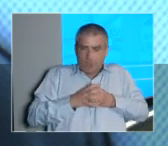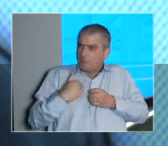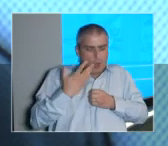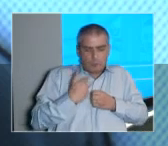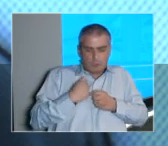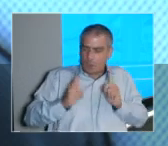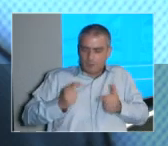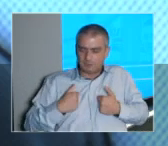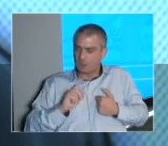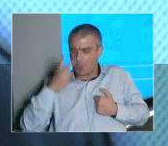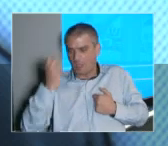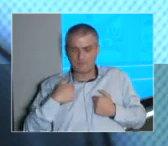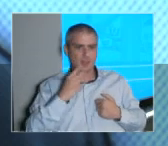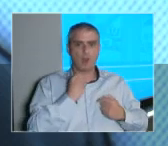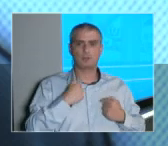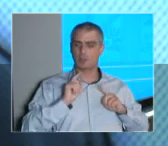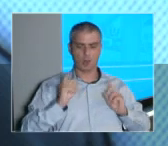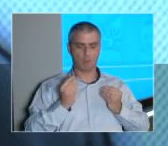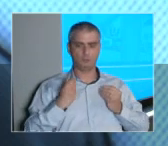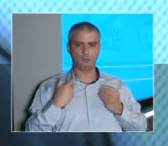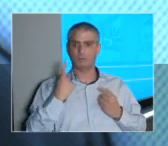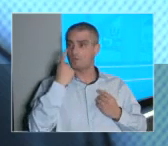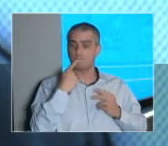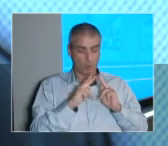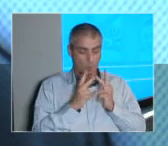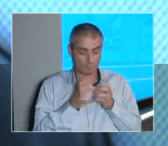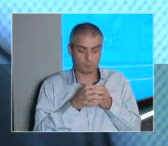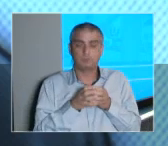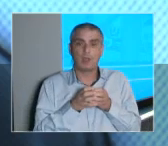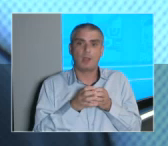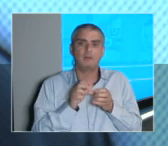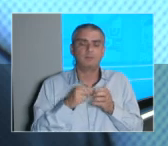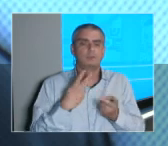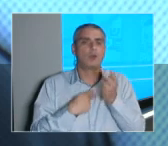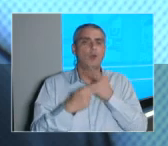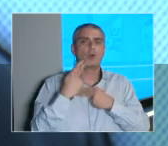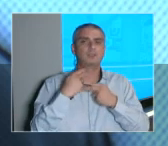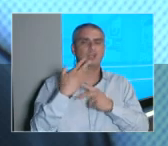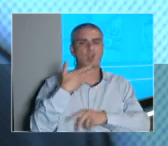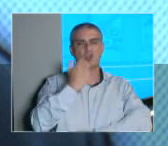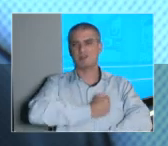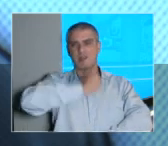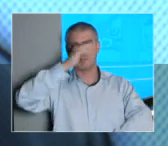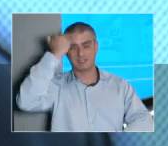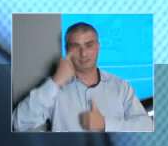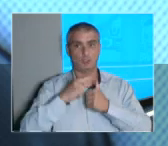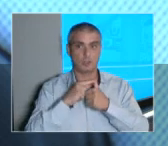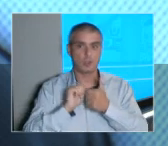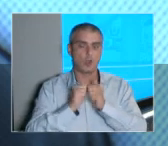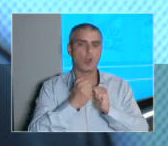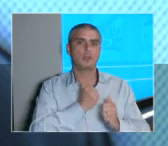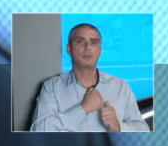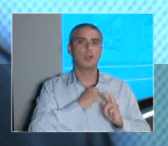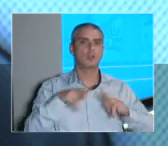שחור, אני לא מקסיקני, אני לא ערבי, אני לא יהודי, אני לא משהו, ואתה מגדיר את הקבוצה, וזה חוזר או לאומנות קיצונית, או